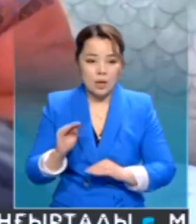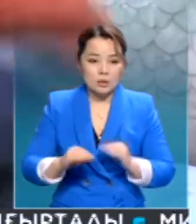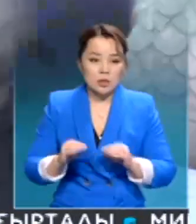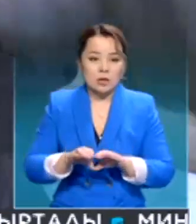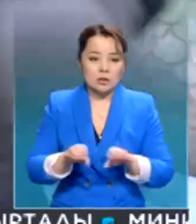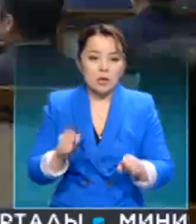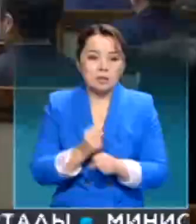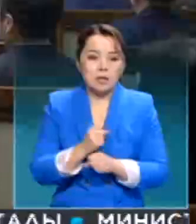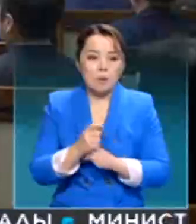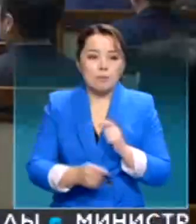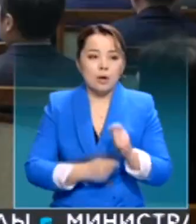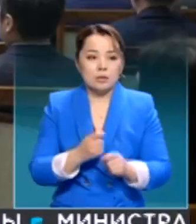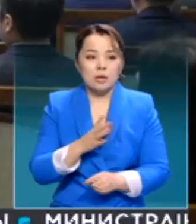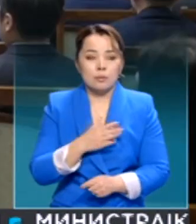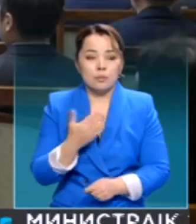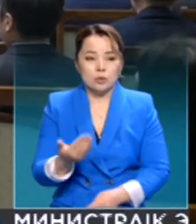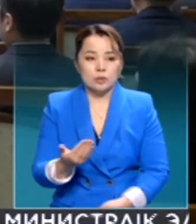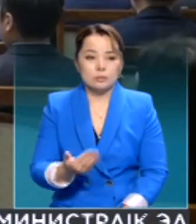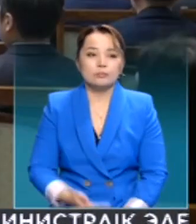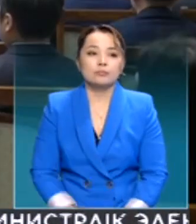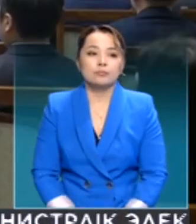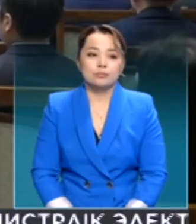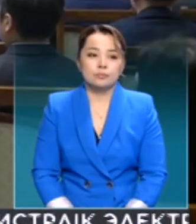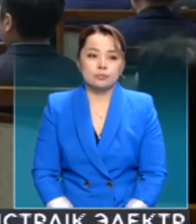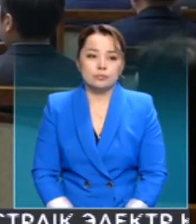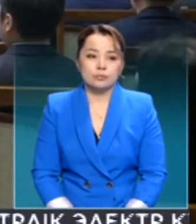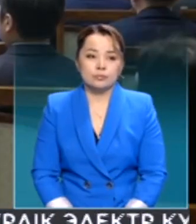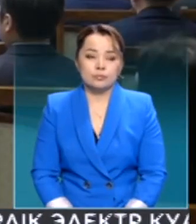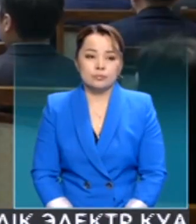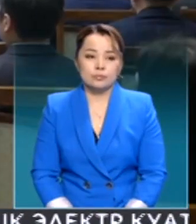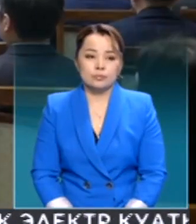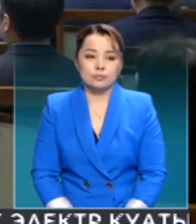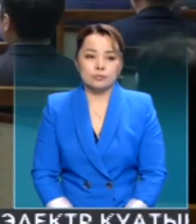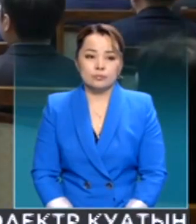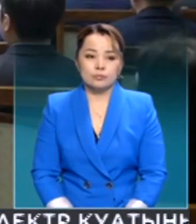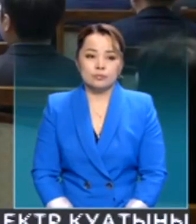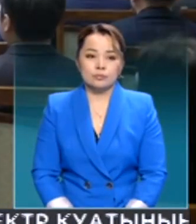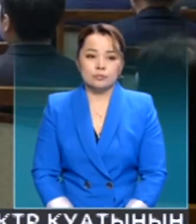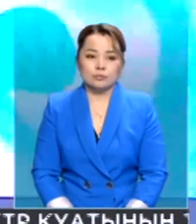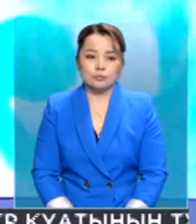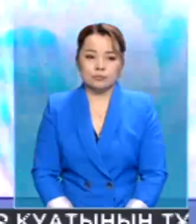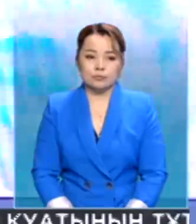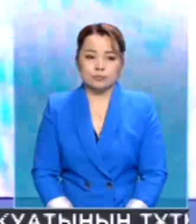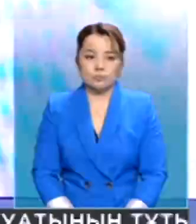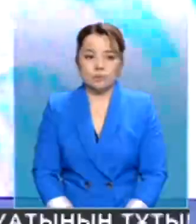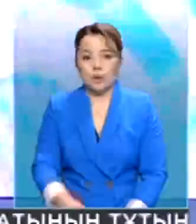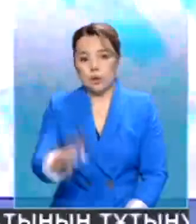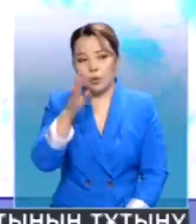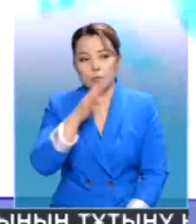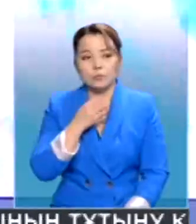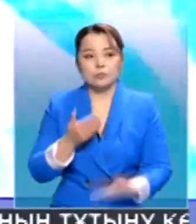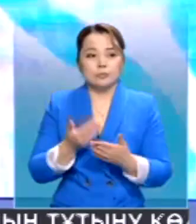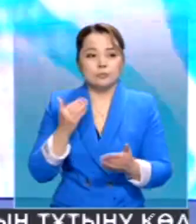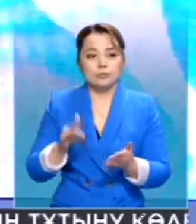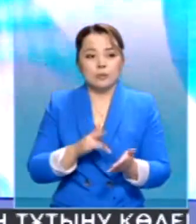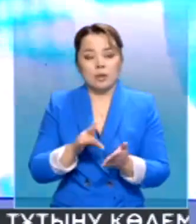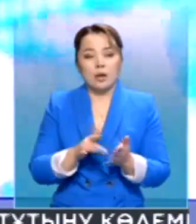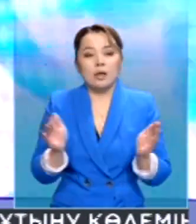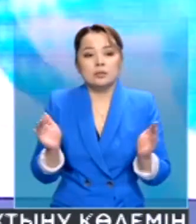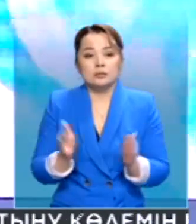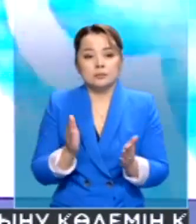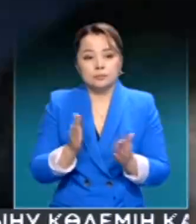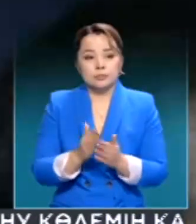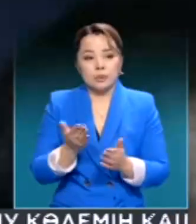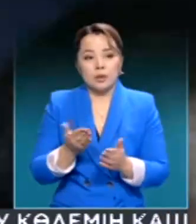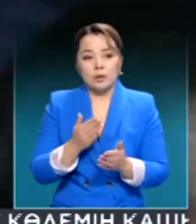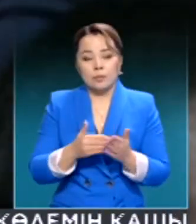қапталды. Облыс алдында сіңірген еңбегі үшін белгісімен марапатталады. 4 ай бұрын шағын шаһардағы үлкен апаттың